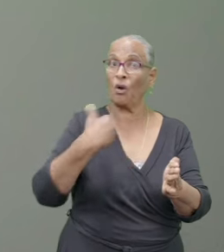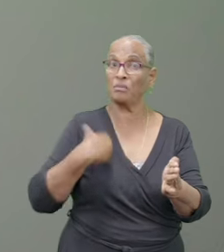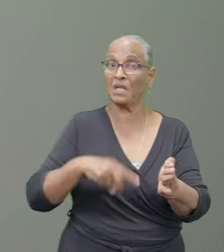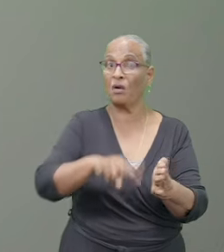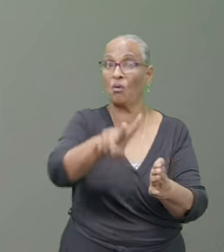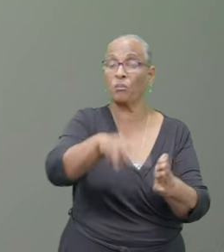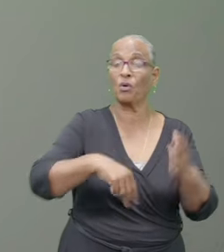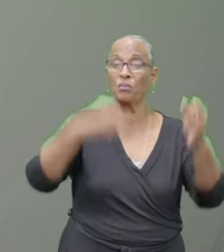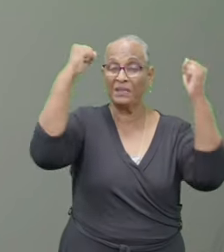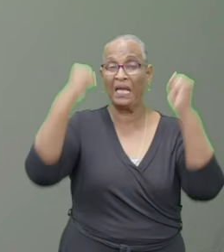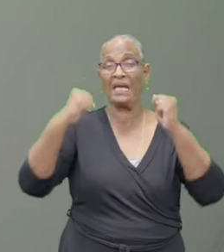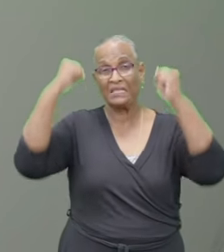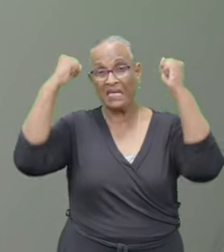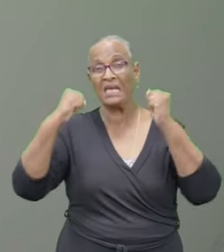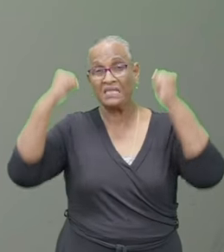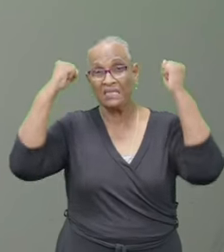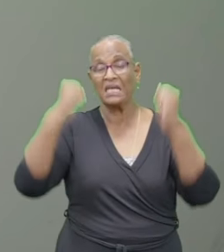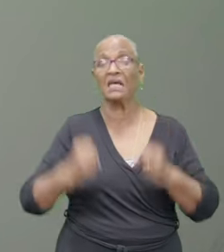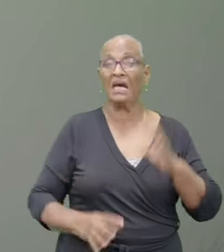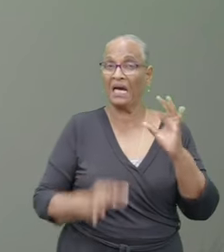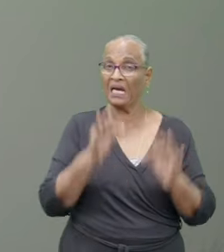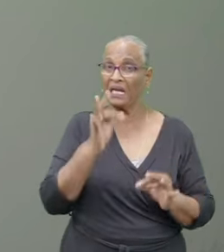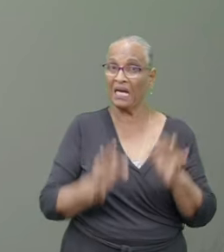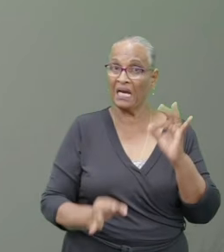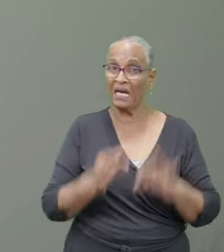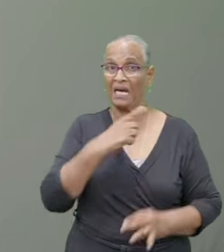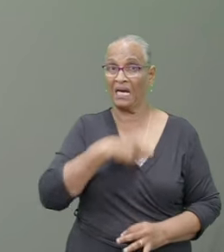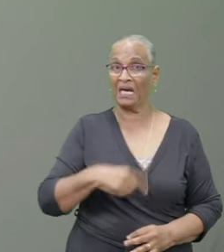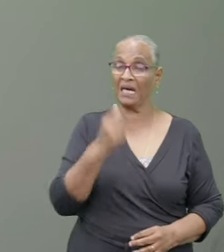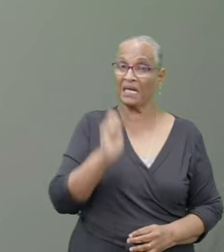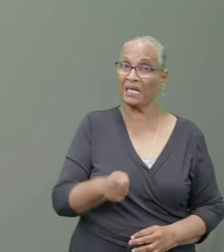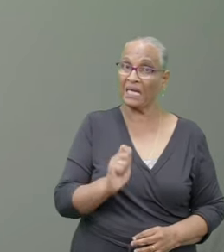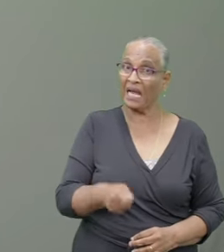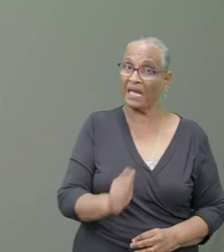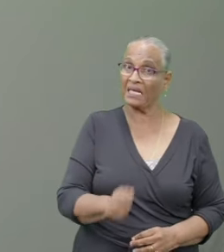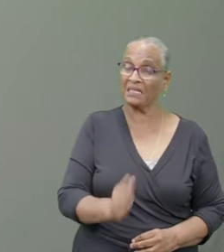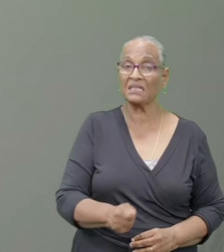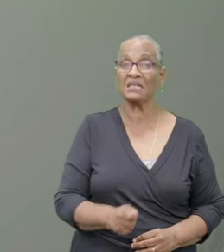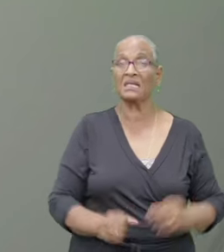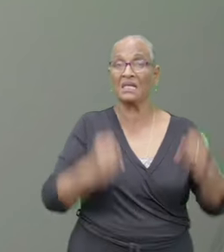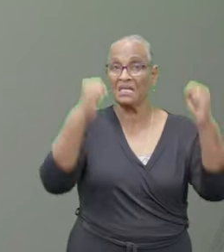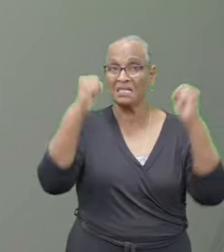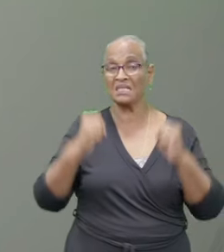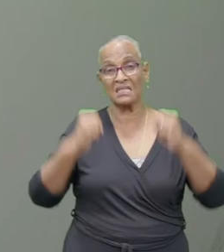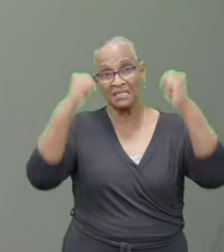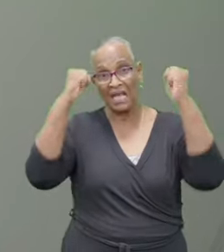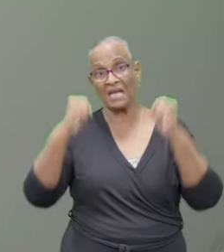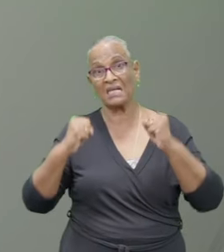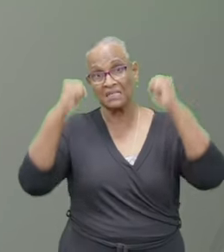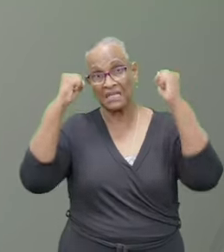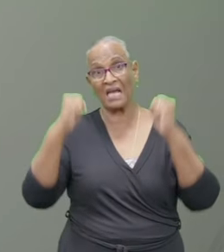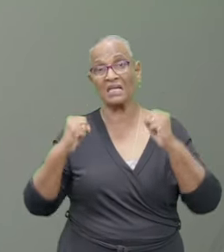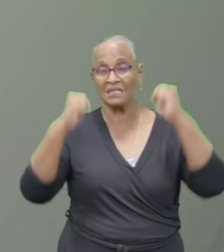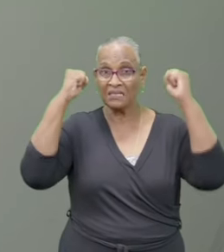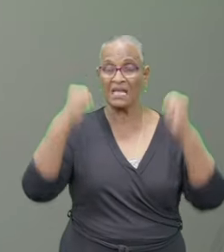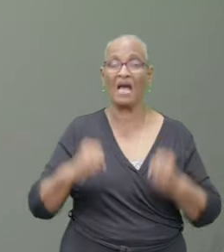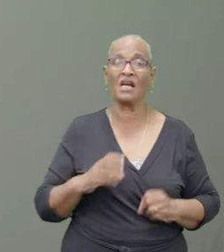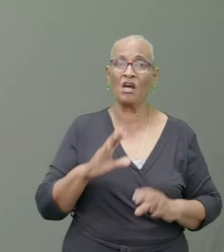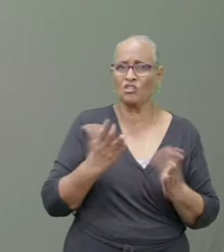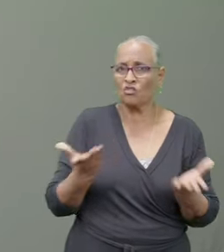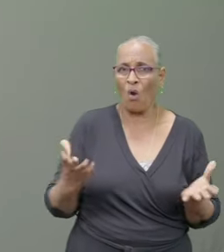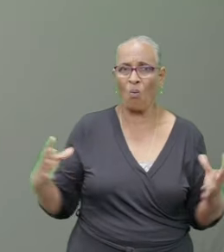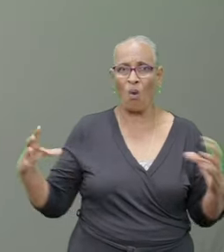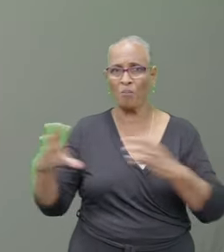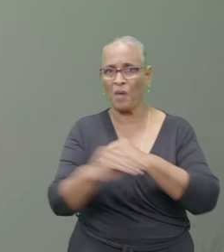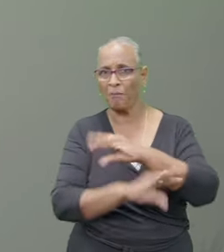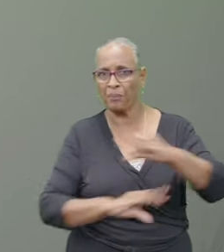over gedaan dat het stakingsrecht niet misbruikt mag worden door constant in vergadering bijeen te blijven of op